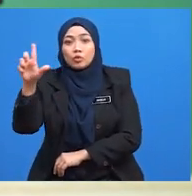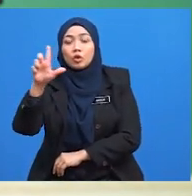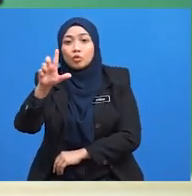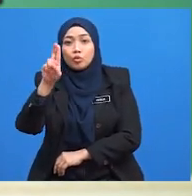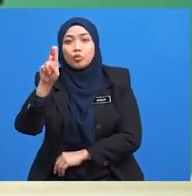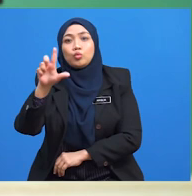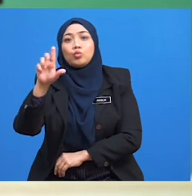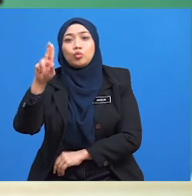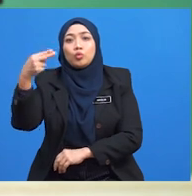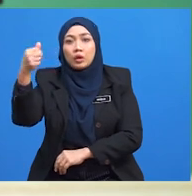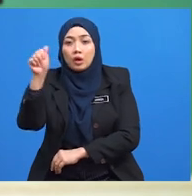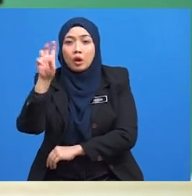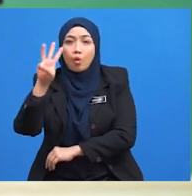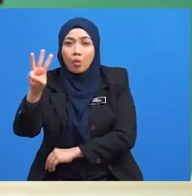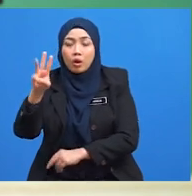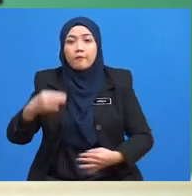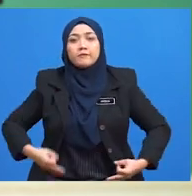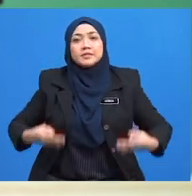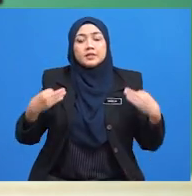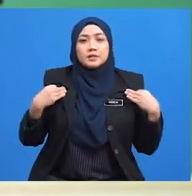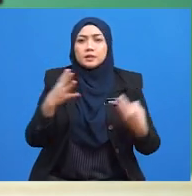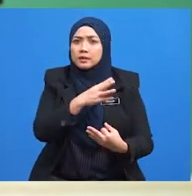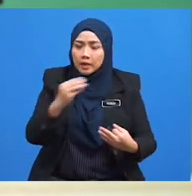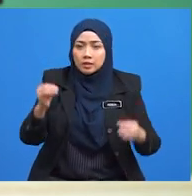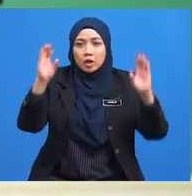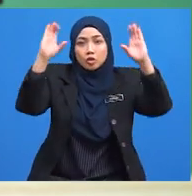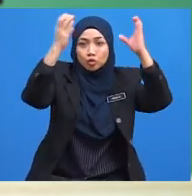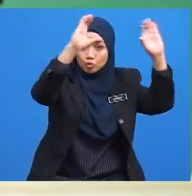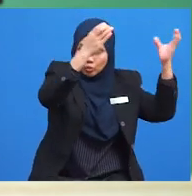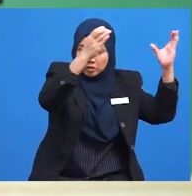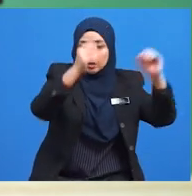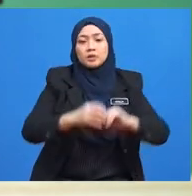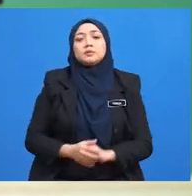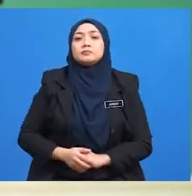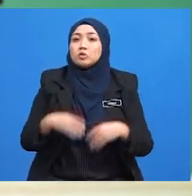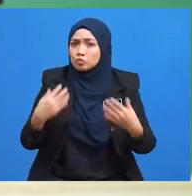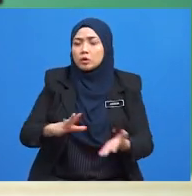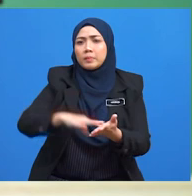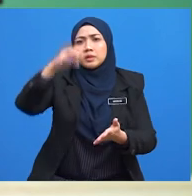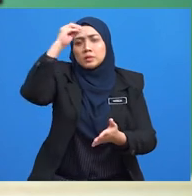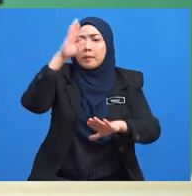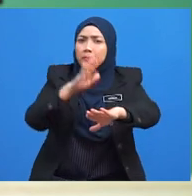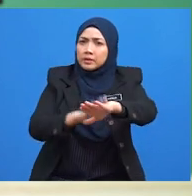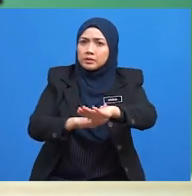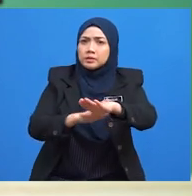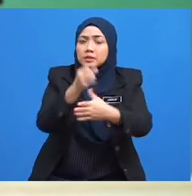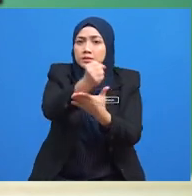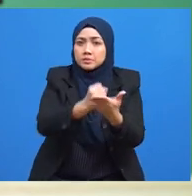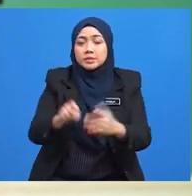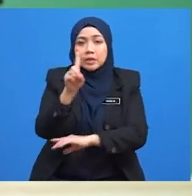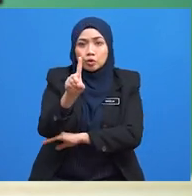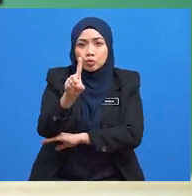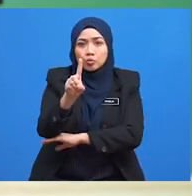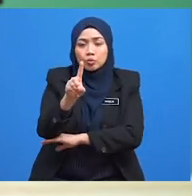Ya, pelajar sudah pun belajar semasa semester satu, bukan? Apakah elemen utama yang